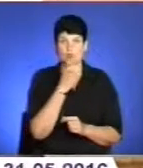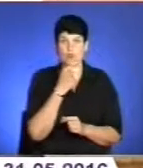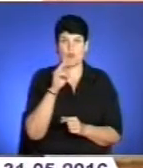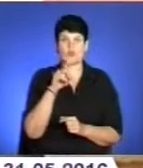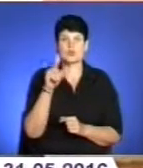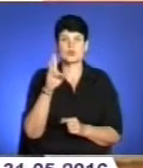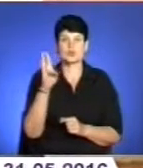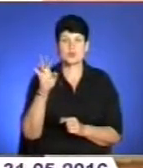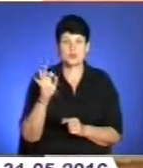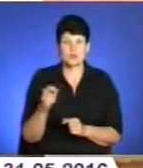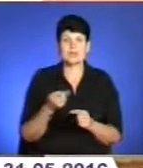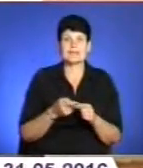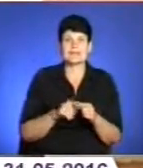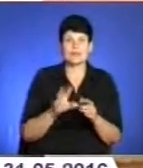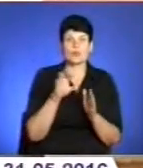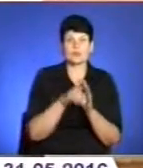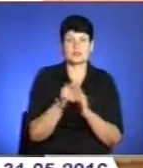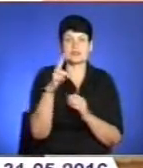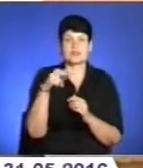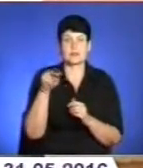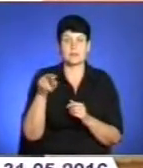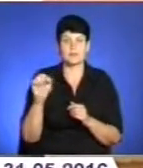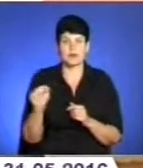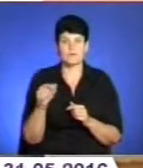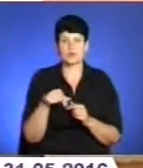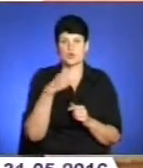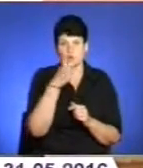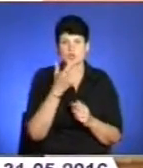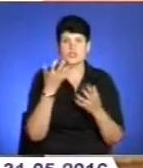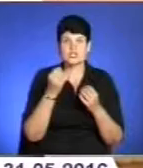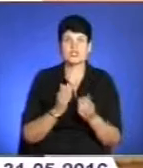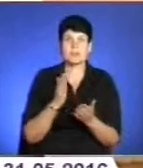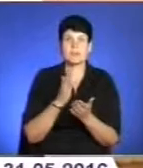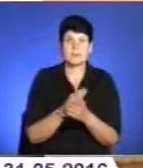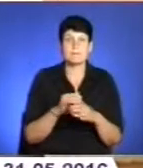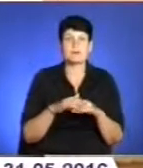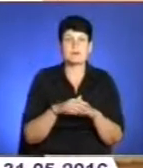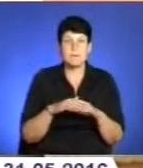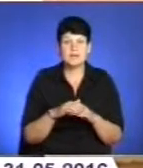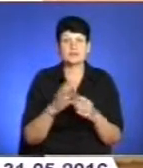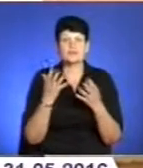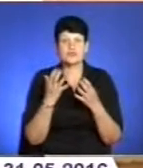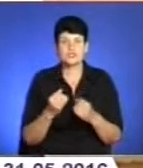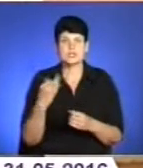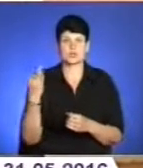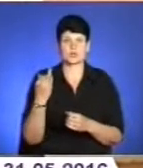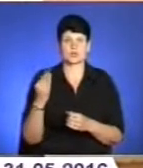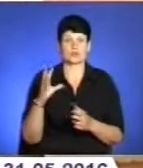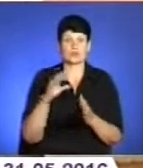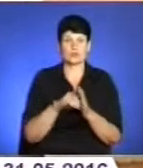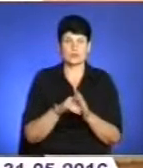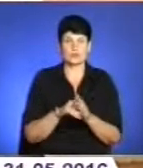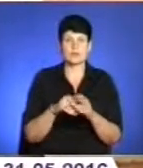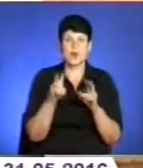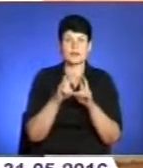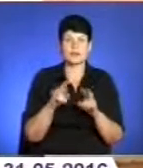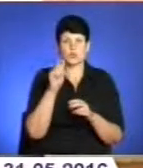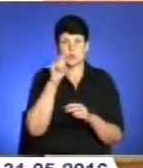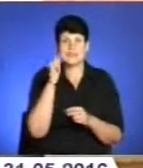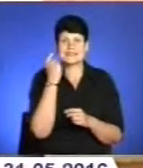учні. Якщо аналізувати з минулим роком, на жаль, ми не можемо такої статистики робити через те, що минулого року здавали